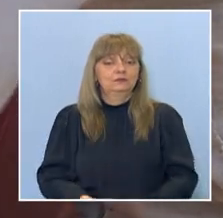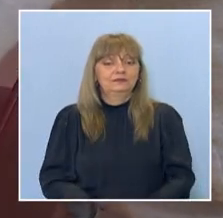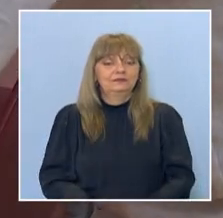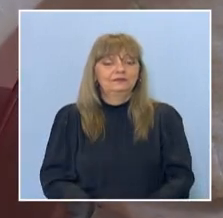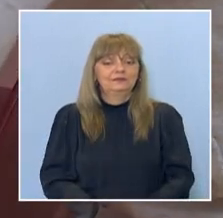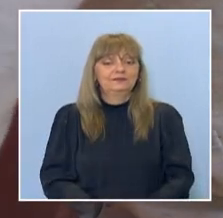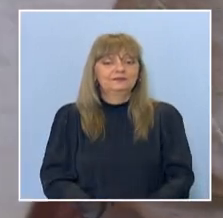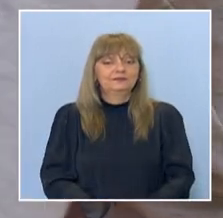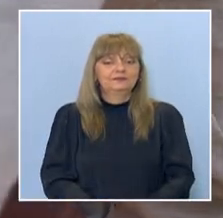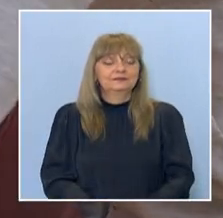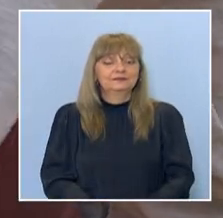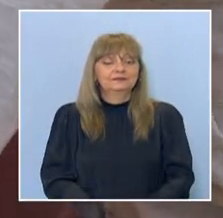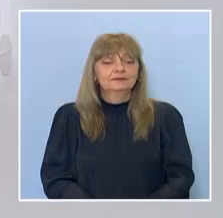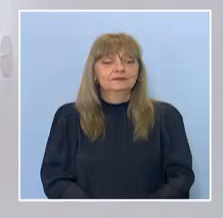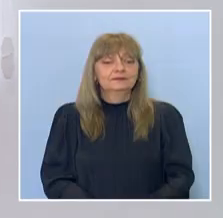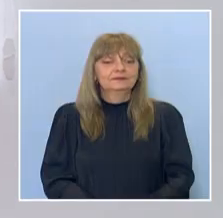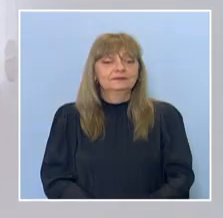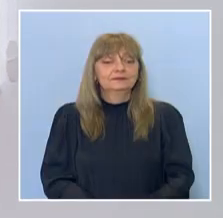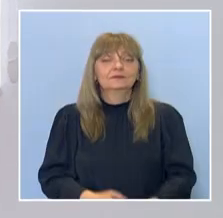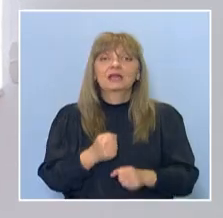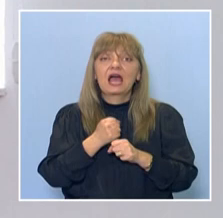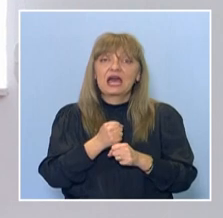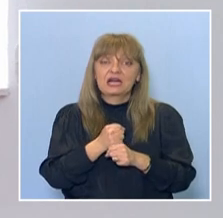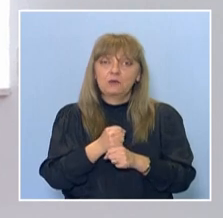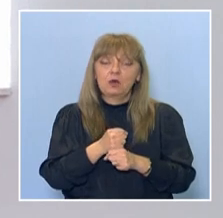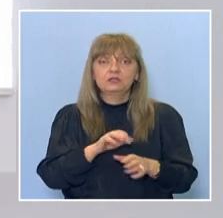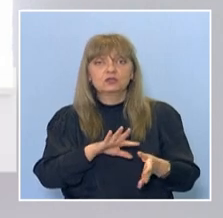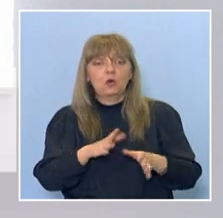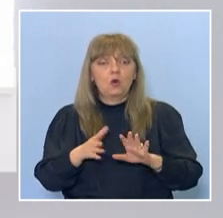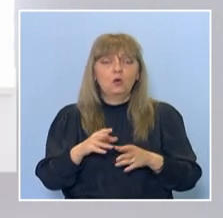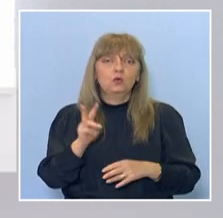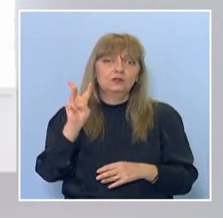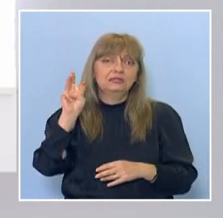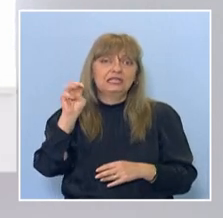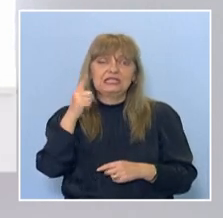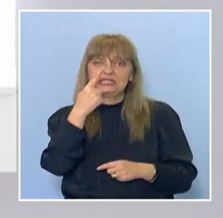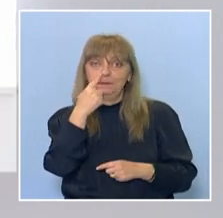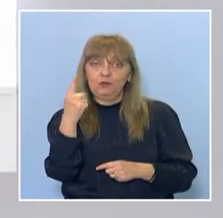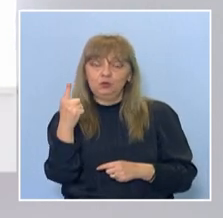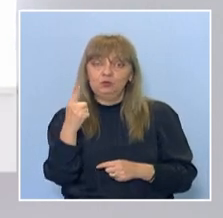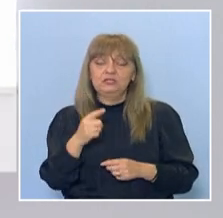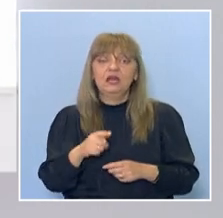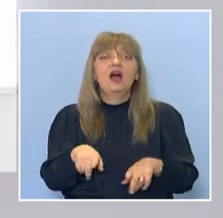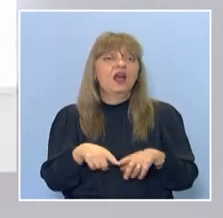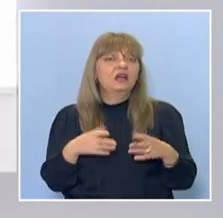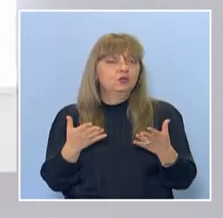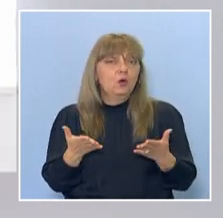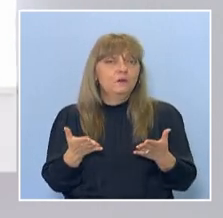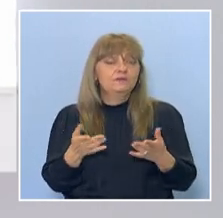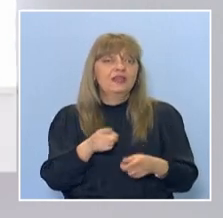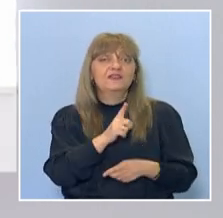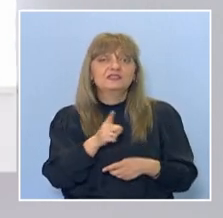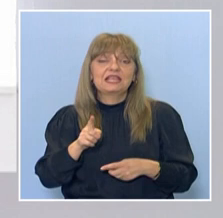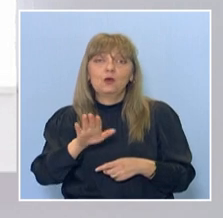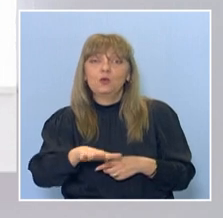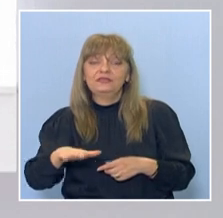Движи и двете ръце едновременно. Работи се около по 30 минути, като с всяко дете